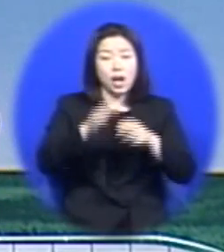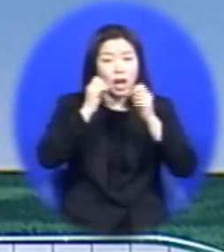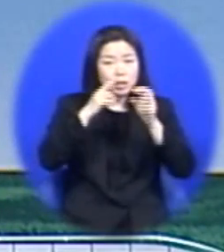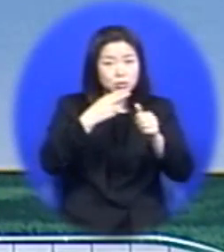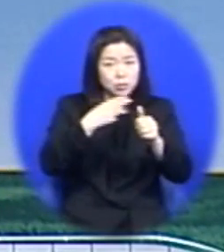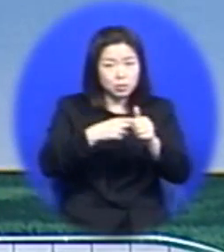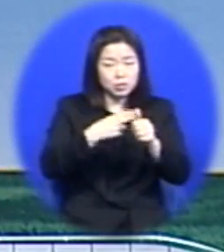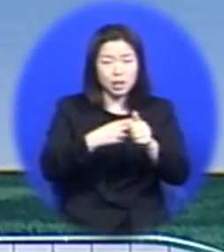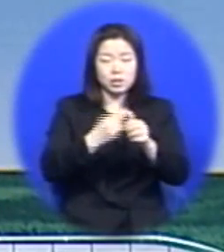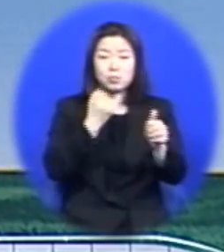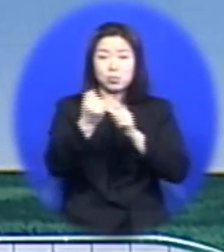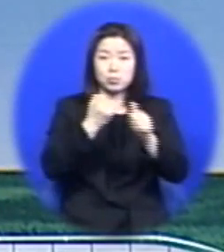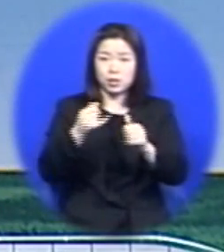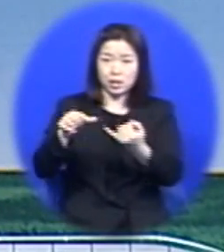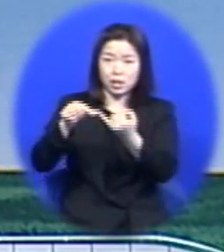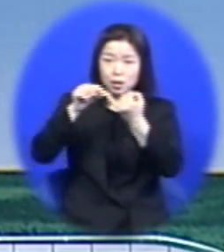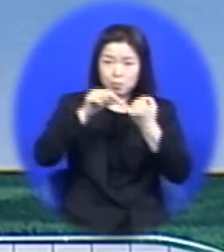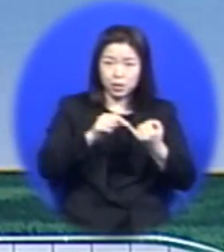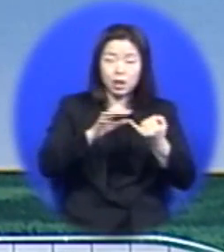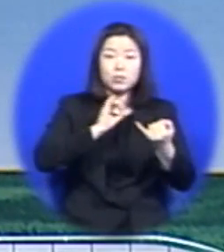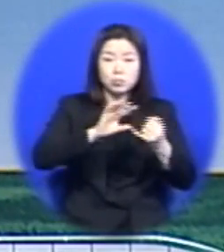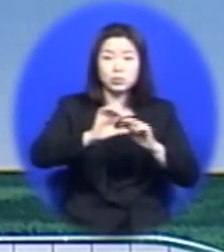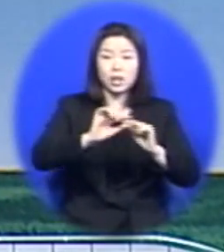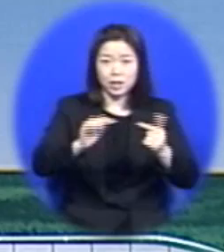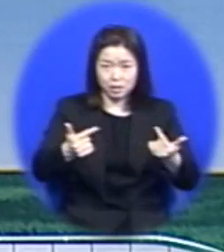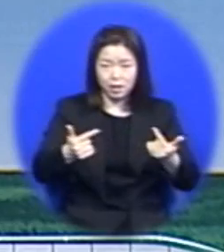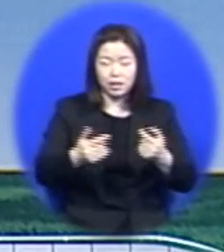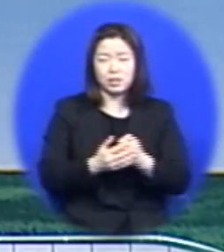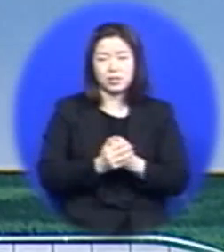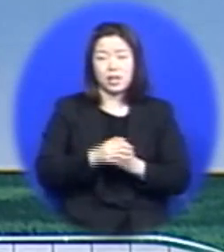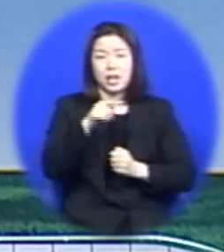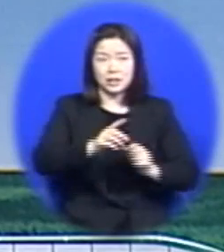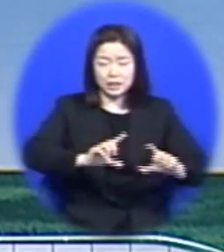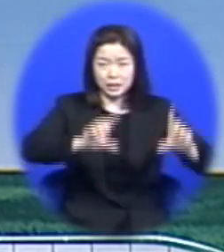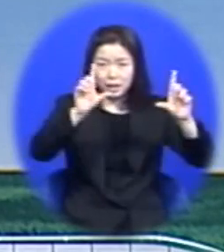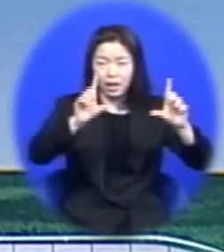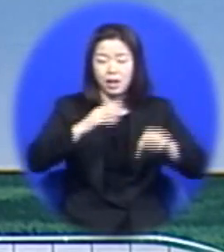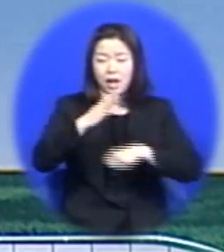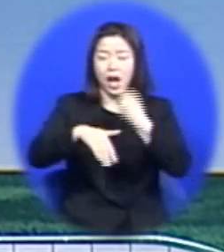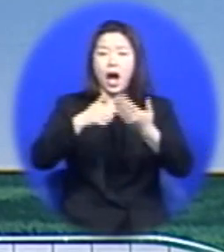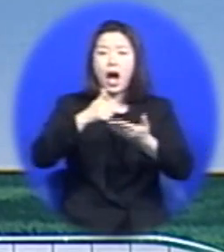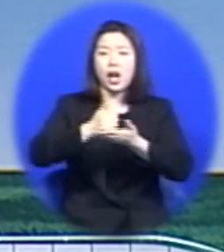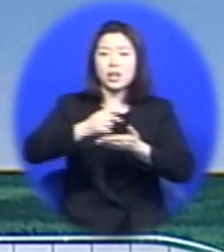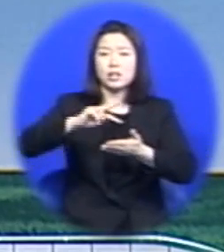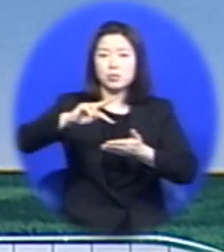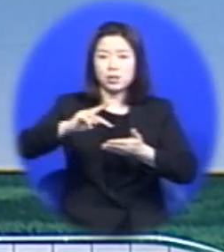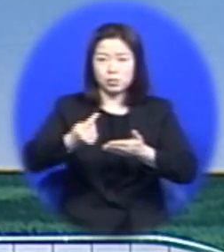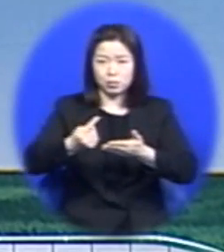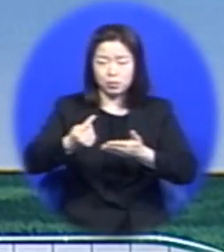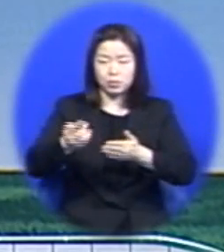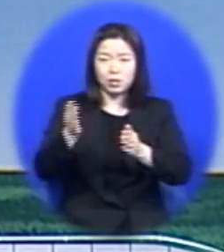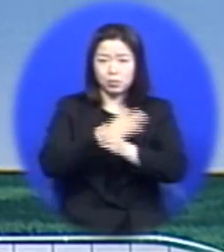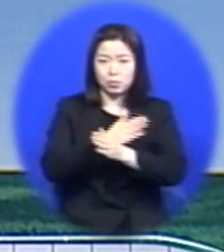선교사님 부부에게 입양을 한 것뿐만 아니고 그날 하나님에게 또 입양을 받은 거예요.